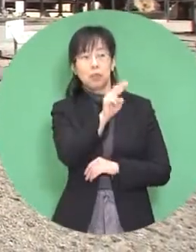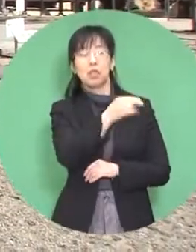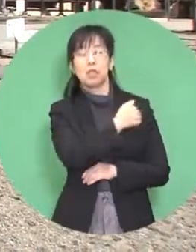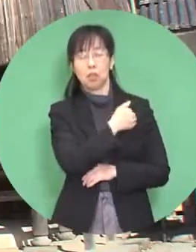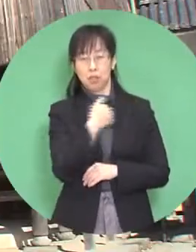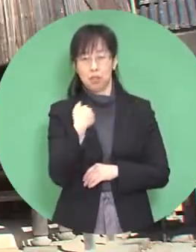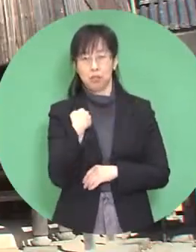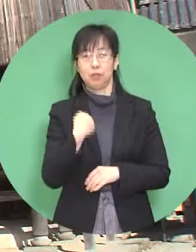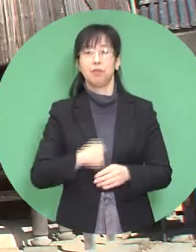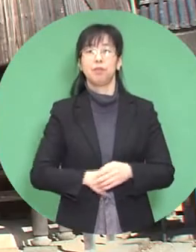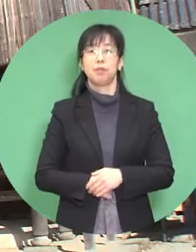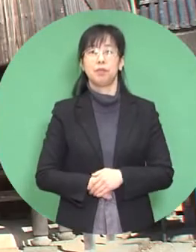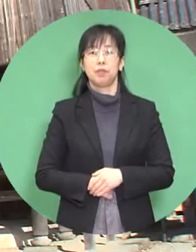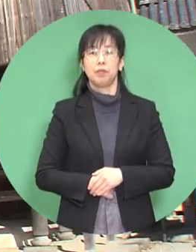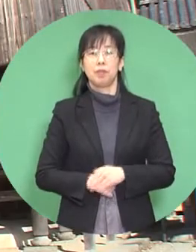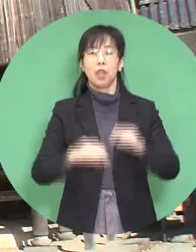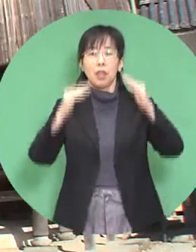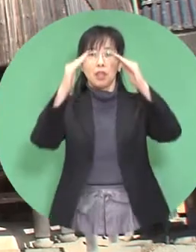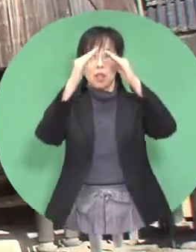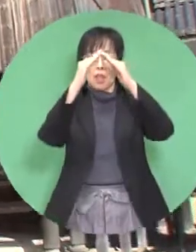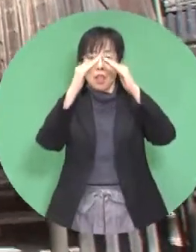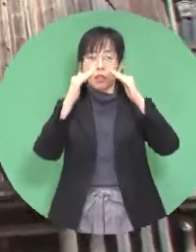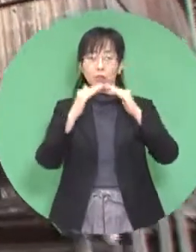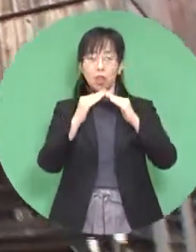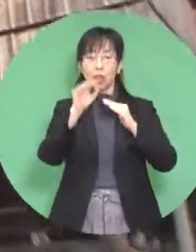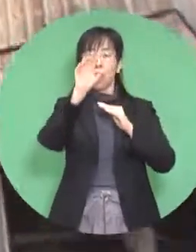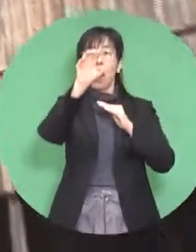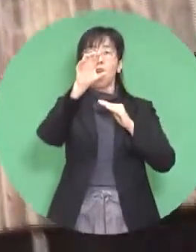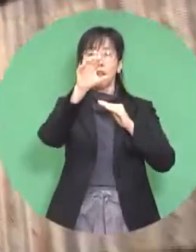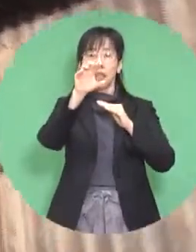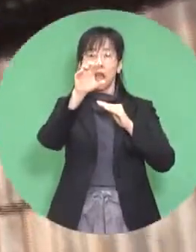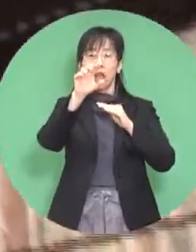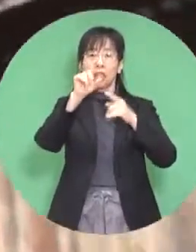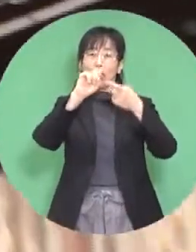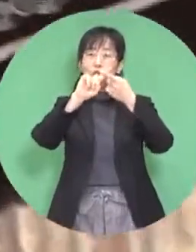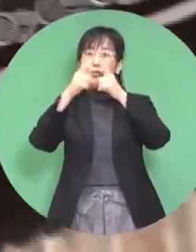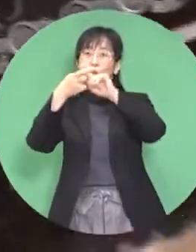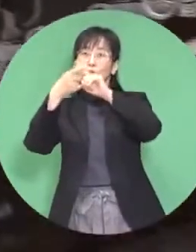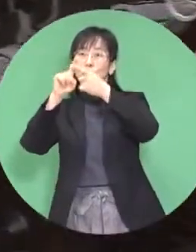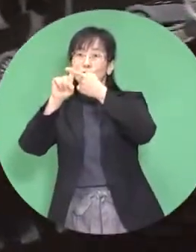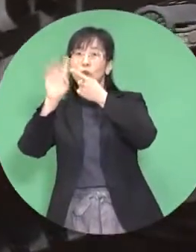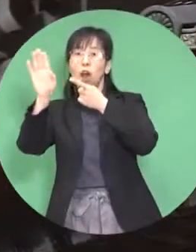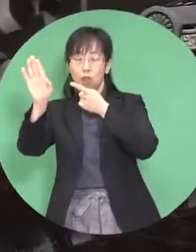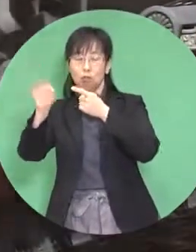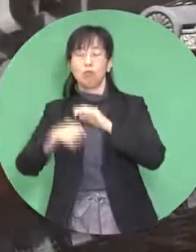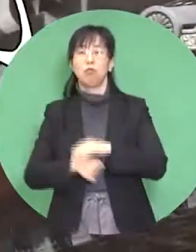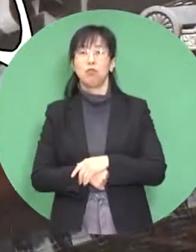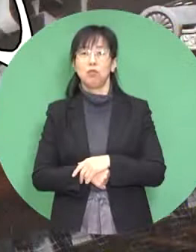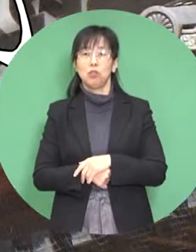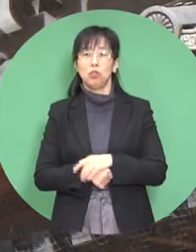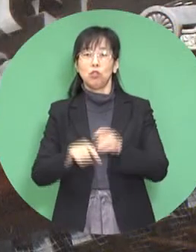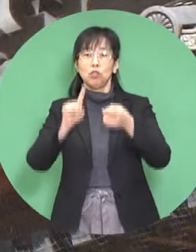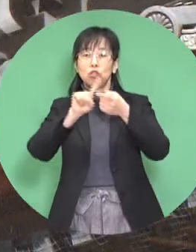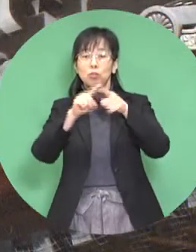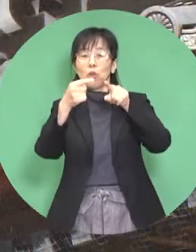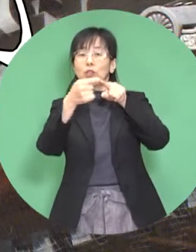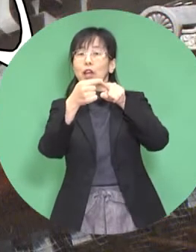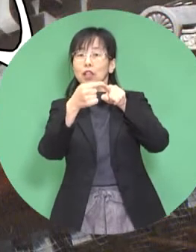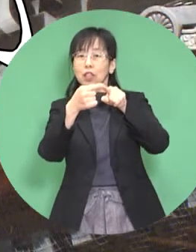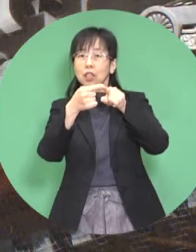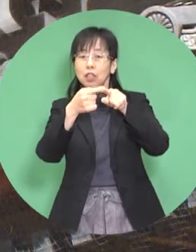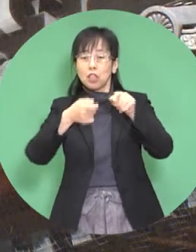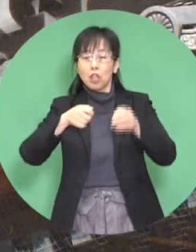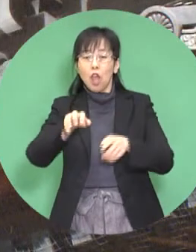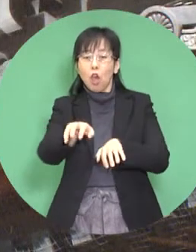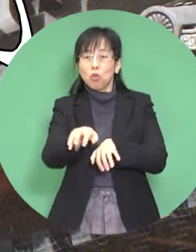ます。屋根と屋根の間でございますがあちらに組物がございます。それぞれの先にですね動物の彫刻